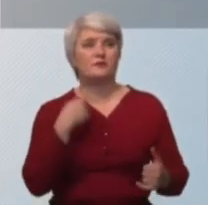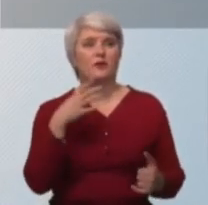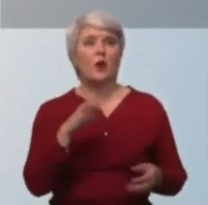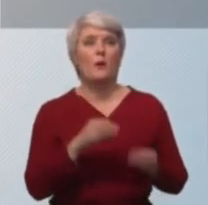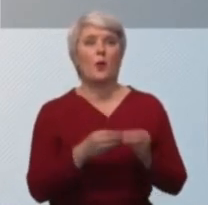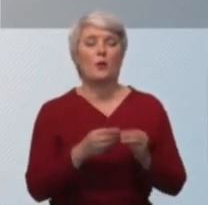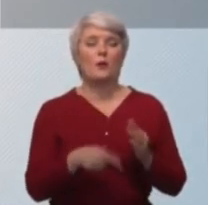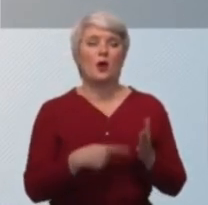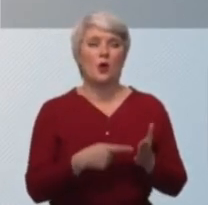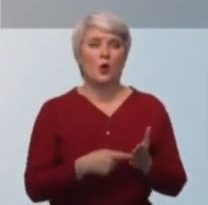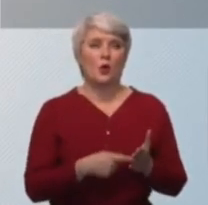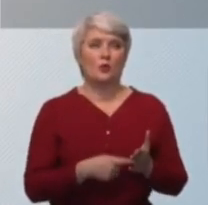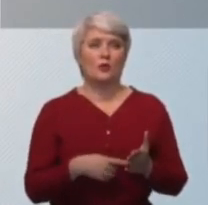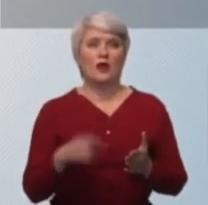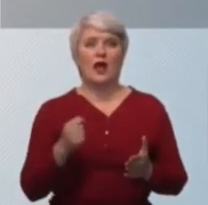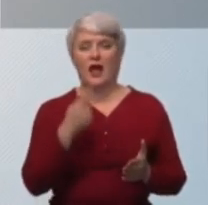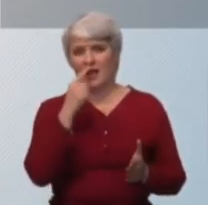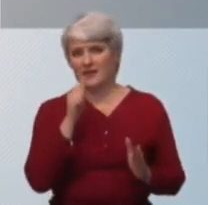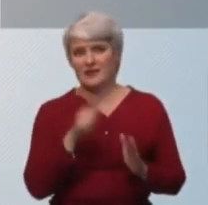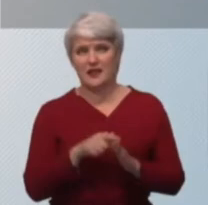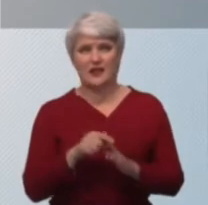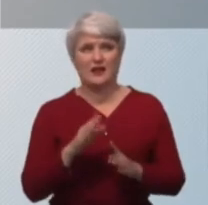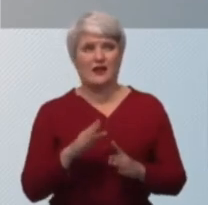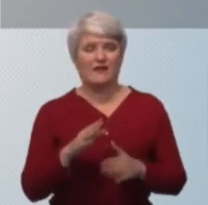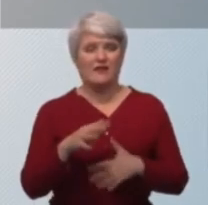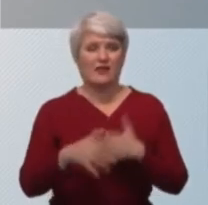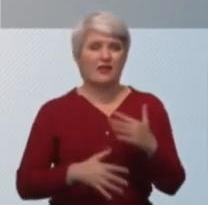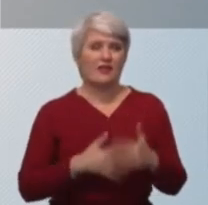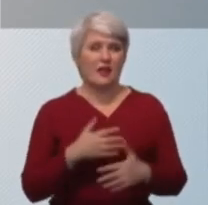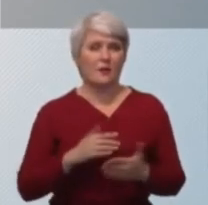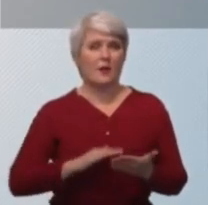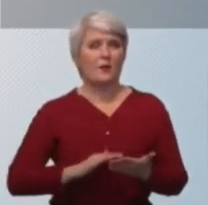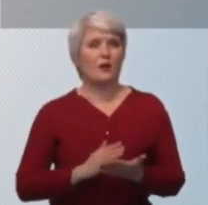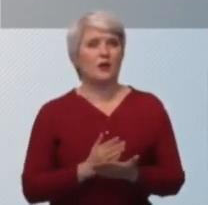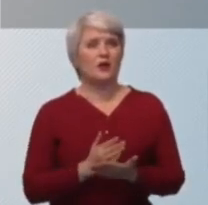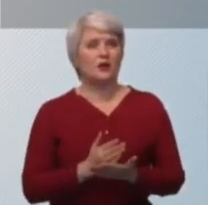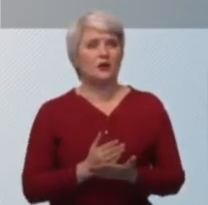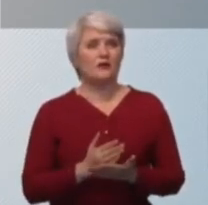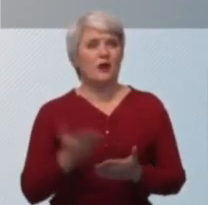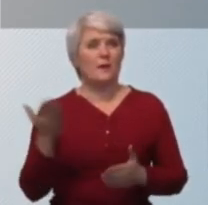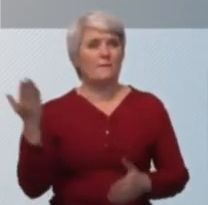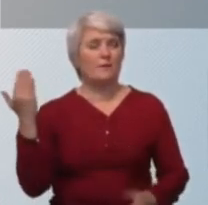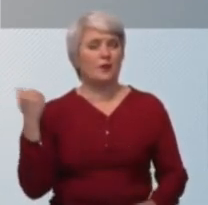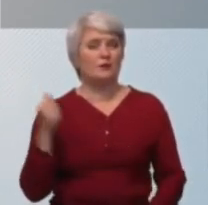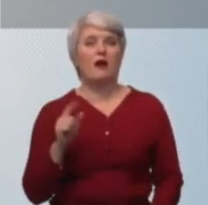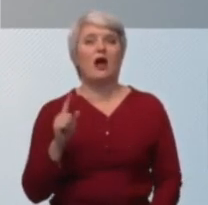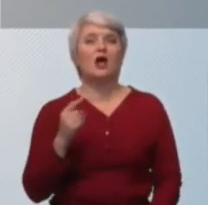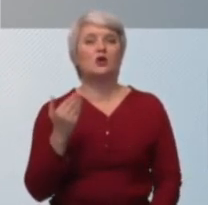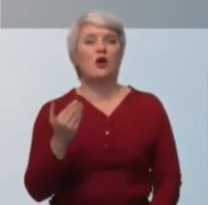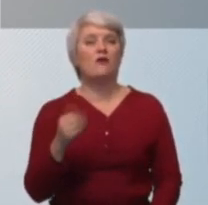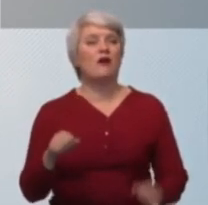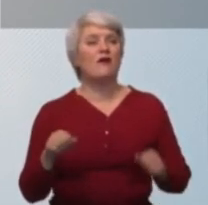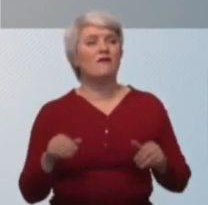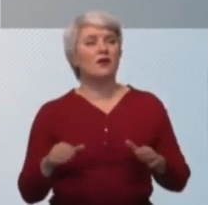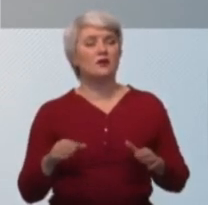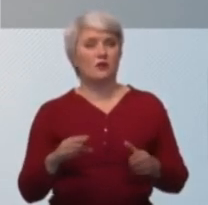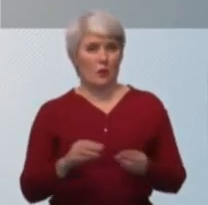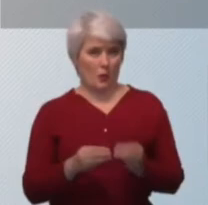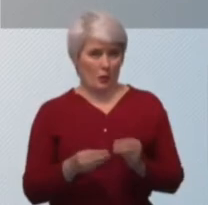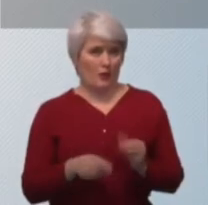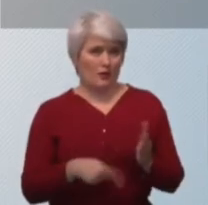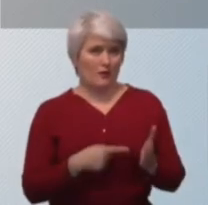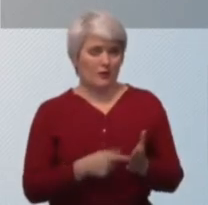проблеми міста, а залізли в дебрі політичного прошлого. Так, що ви вирішували, як не проблеми міста, коли ви